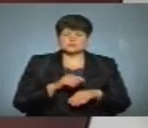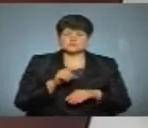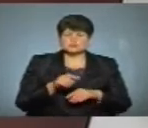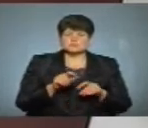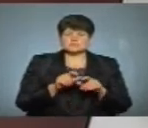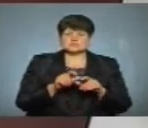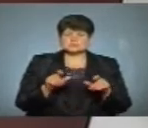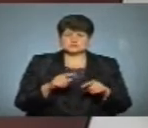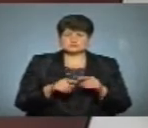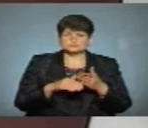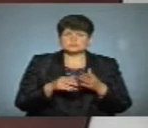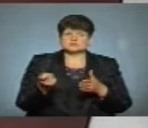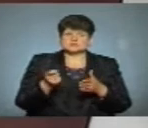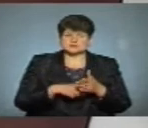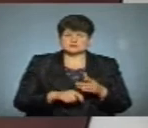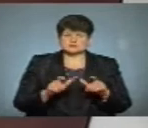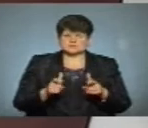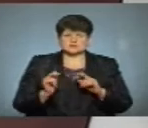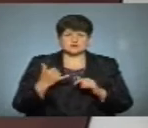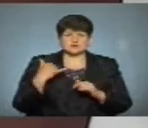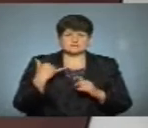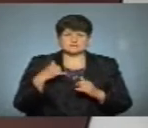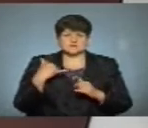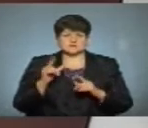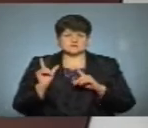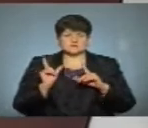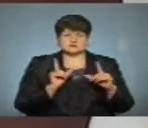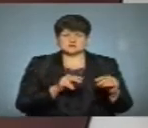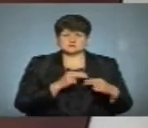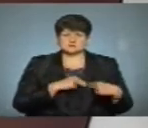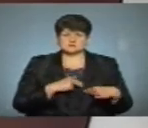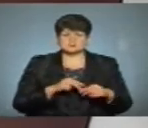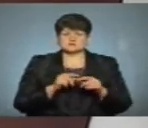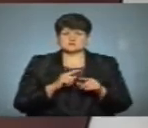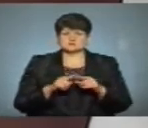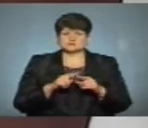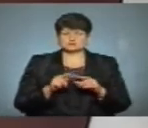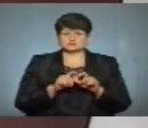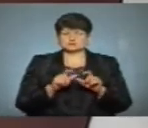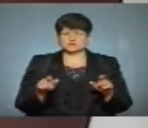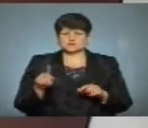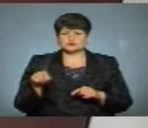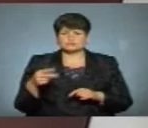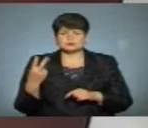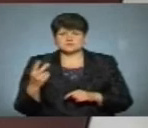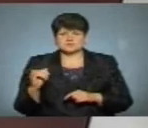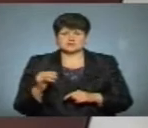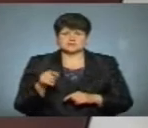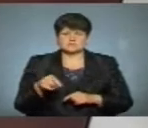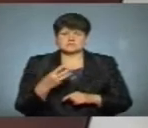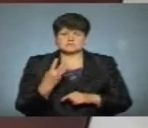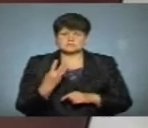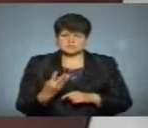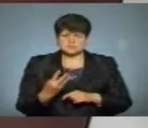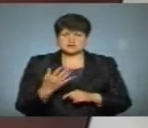станцію закрили на карантин. На виклики виїжджали працівники тернопільських станцій швидкої номер 2 і 3, що на вулицях Шпитальна та Київська.